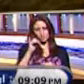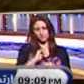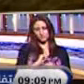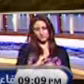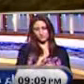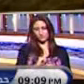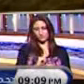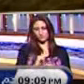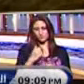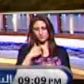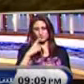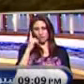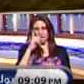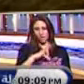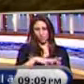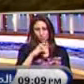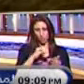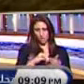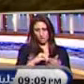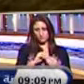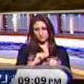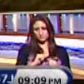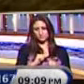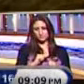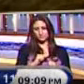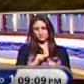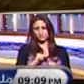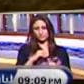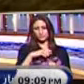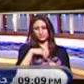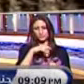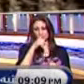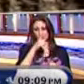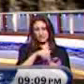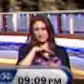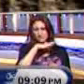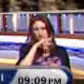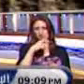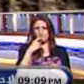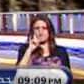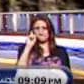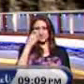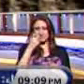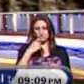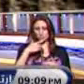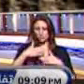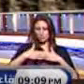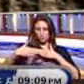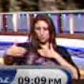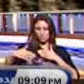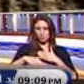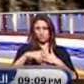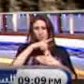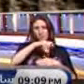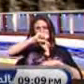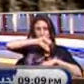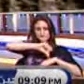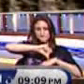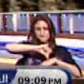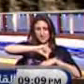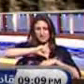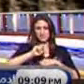فندم. اولا عندنا معزولين اصلا عن الدقهليه من الخدمات ومن كل حاجه. يعني اولا